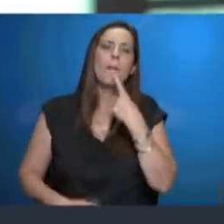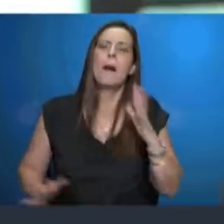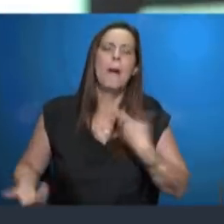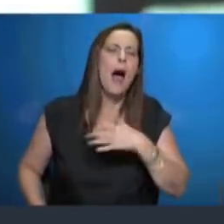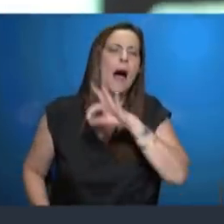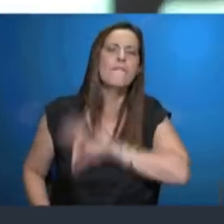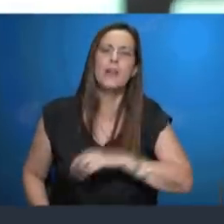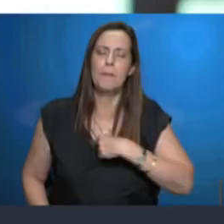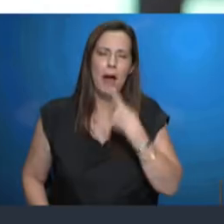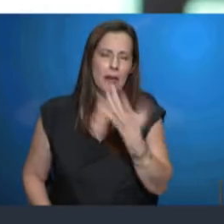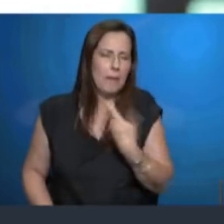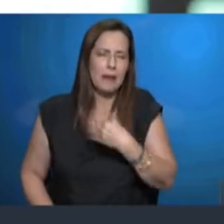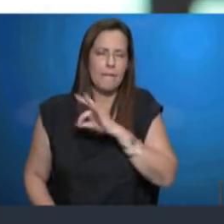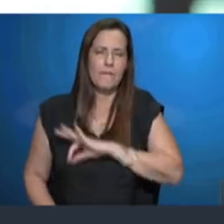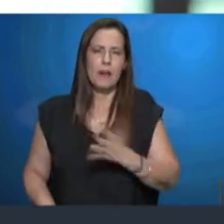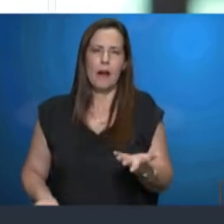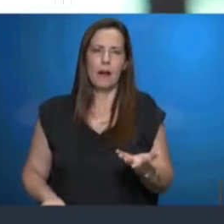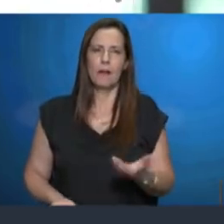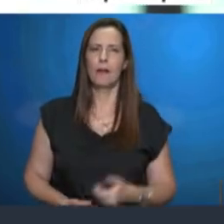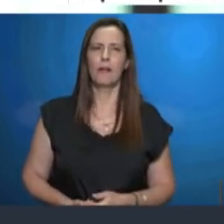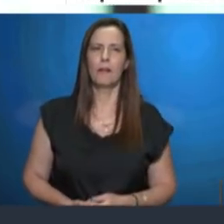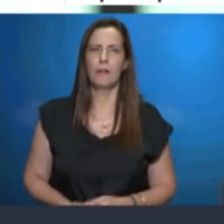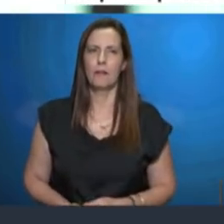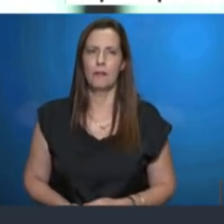מה יצא לי מה להגיד?